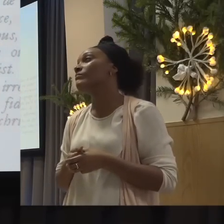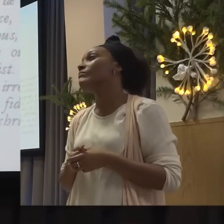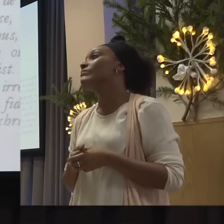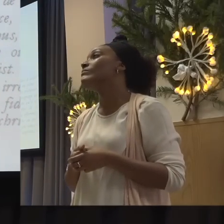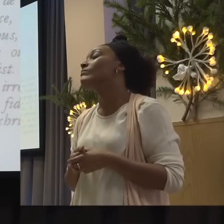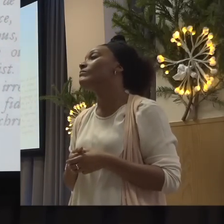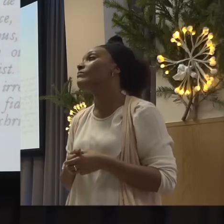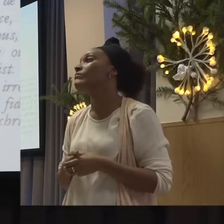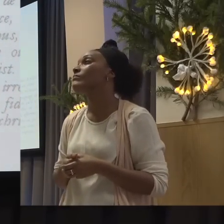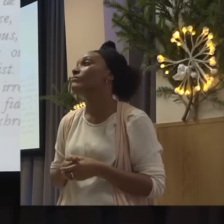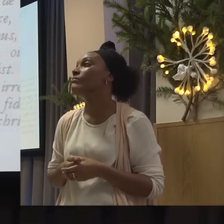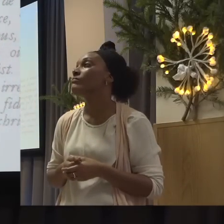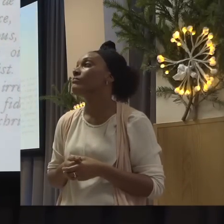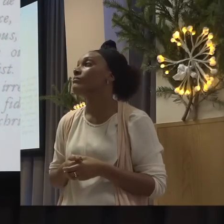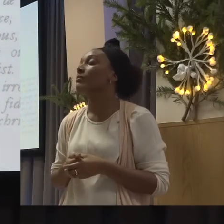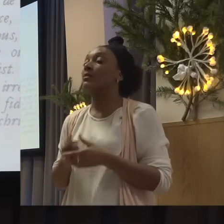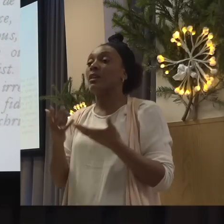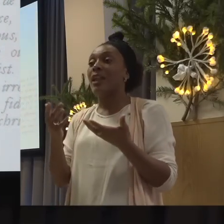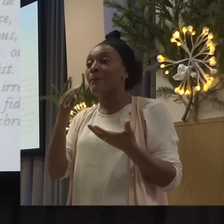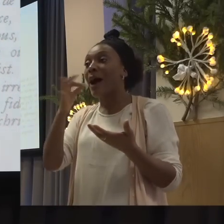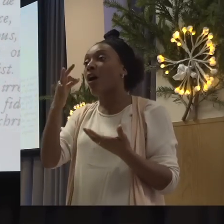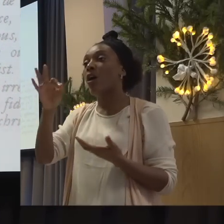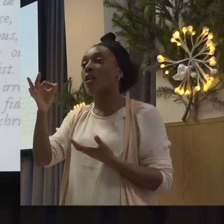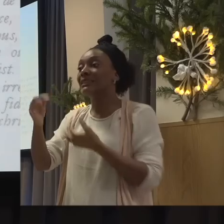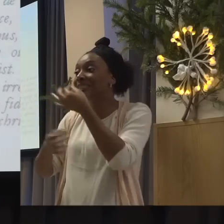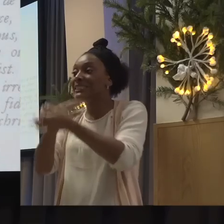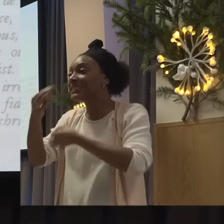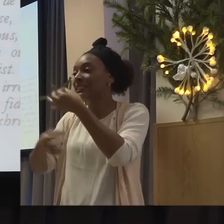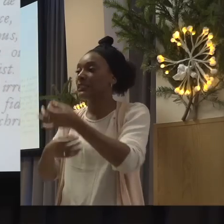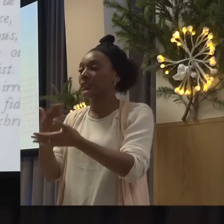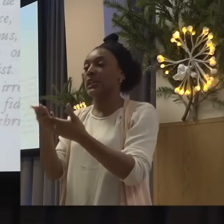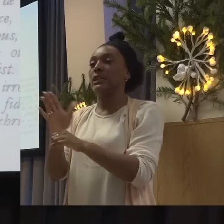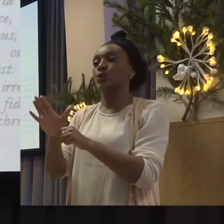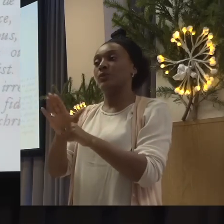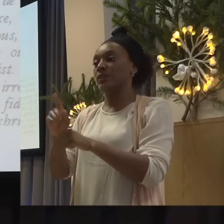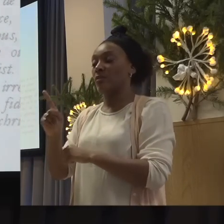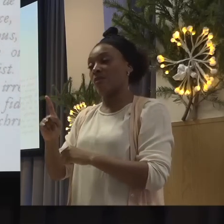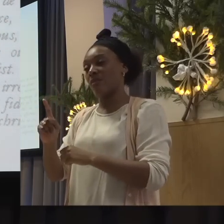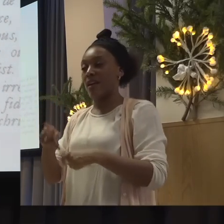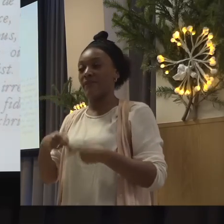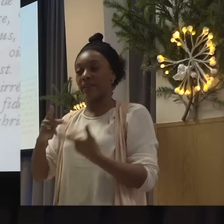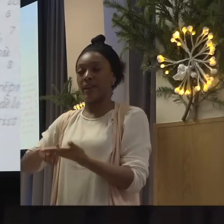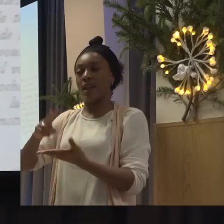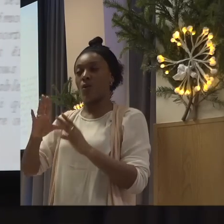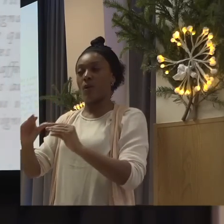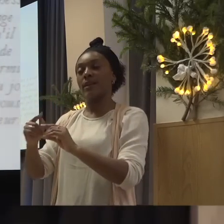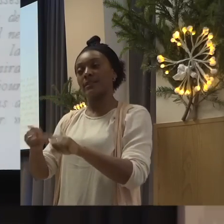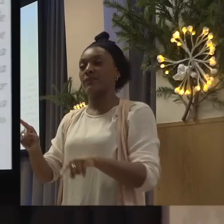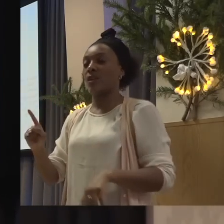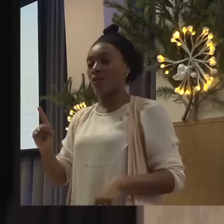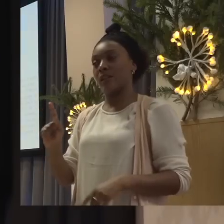ne sont pas des slogans, ce ne sont pas des déclarations. La réalité de la vie est beaucoup plus complexe que cela. Paul de